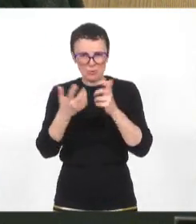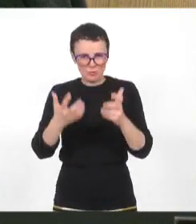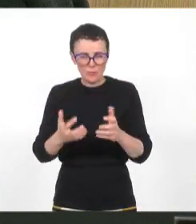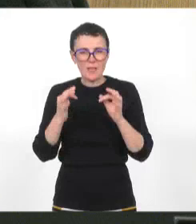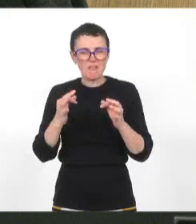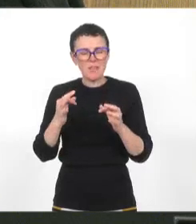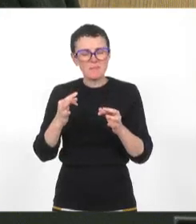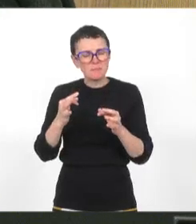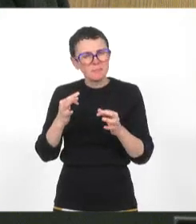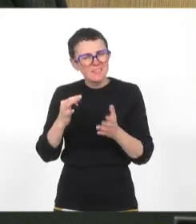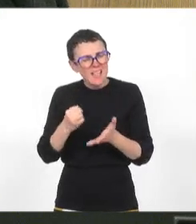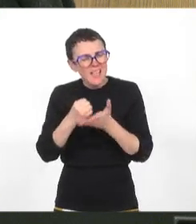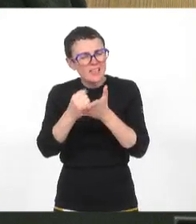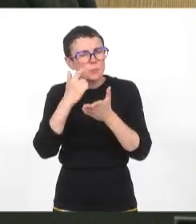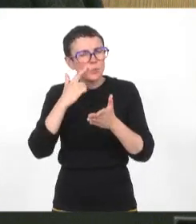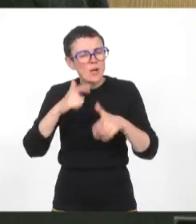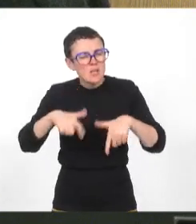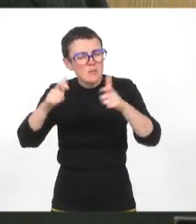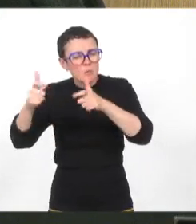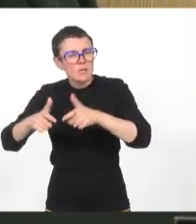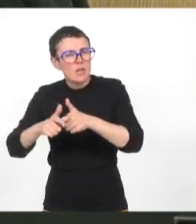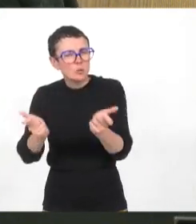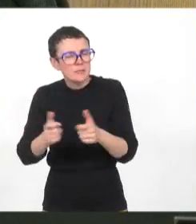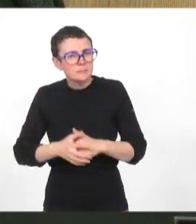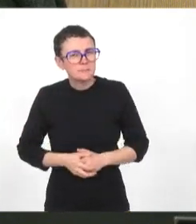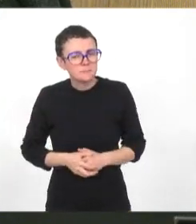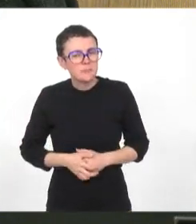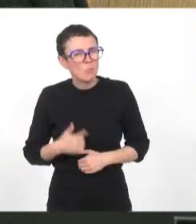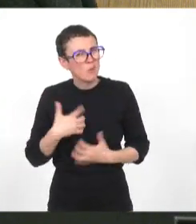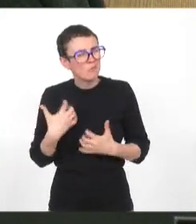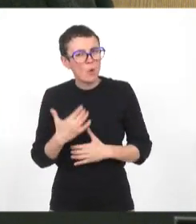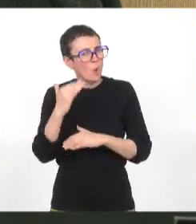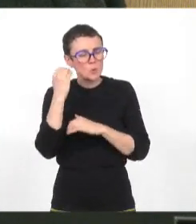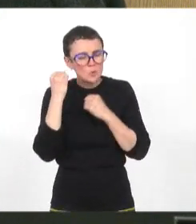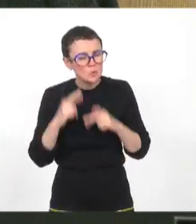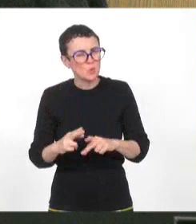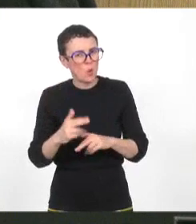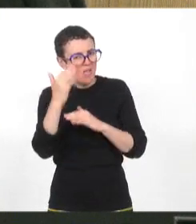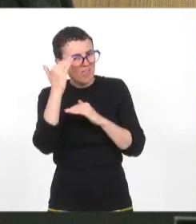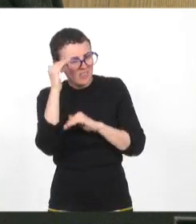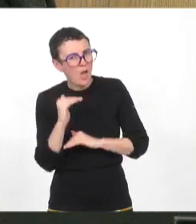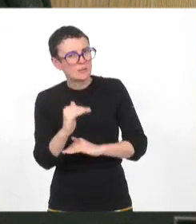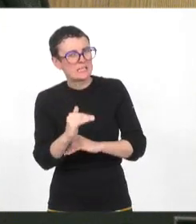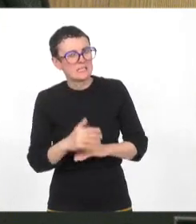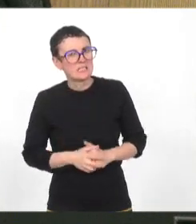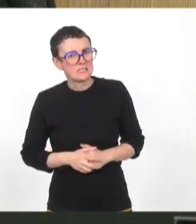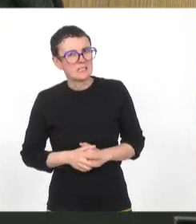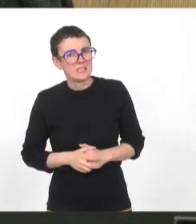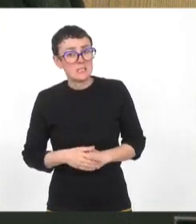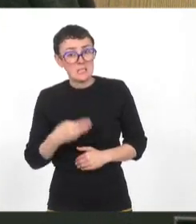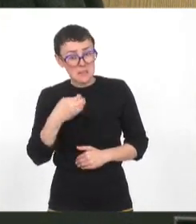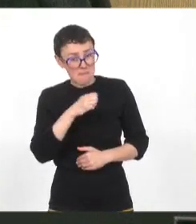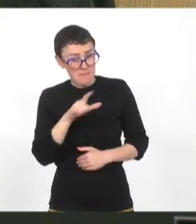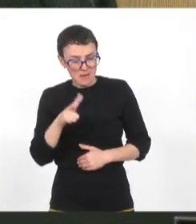Nous souhaitons avoir des garanties sur le fait que l'AMEL accompagne des projets de rénovation qui soient